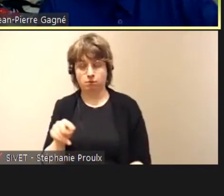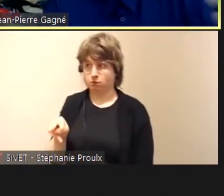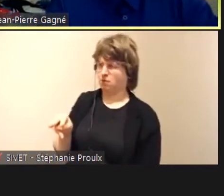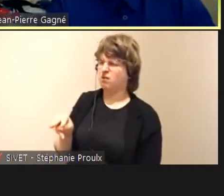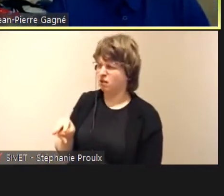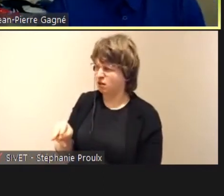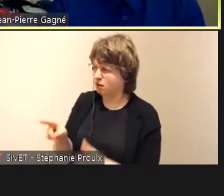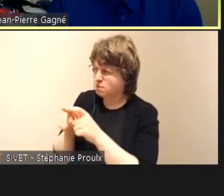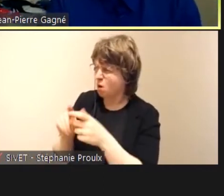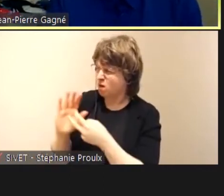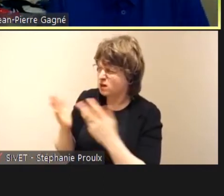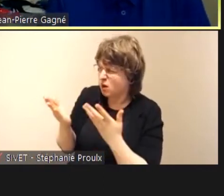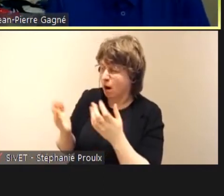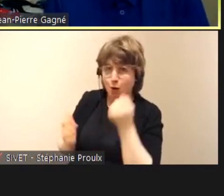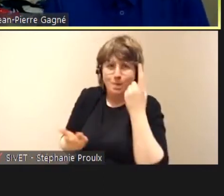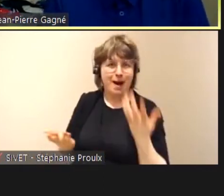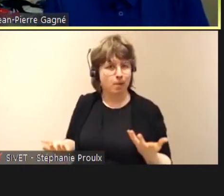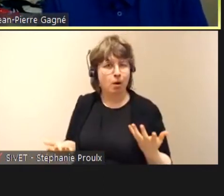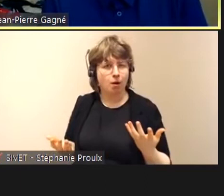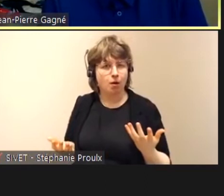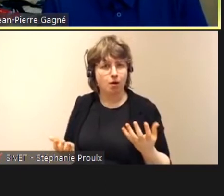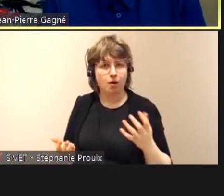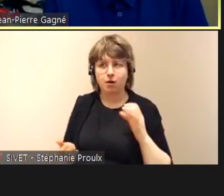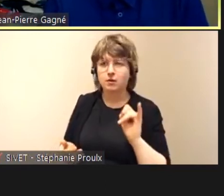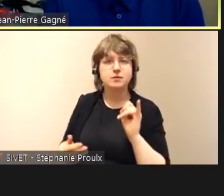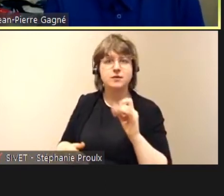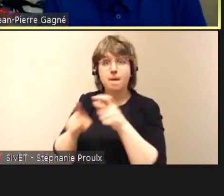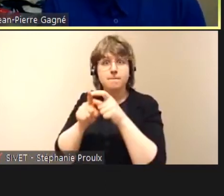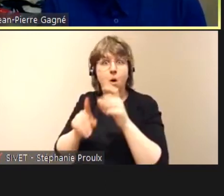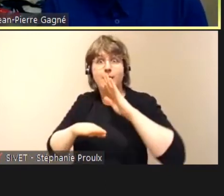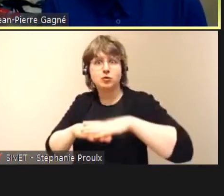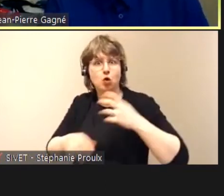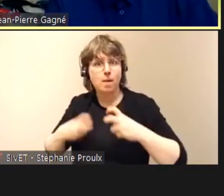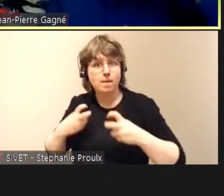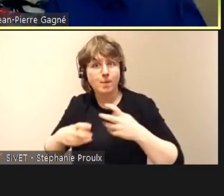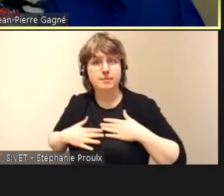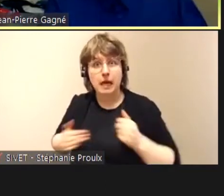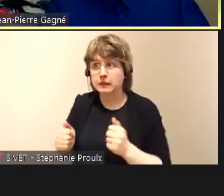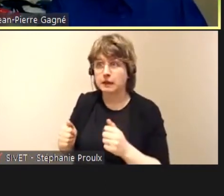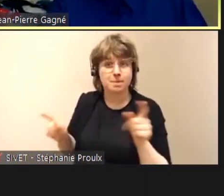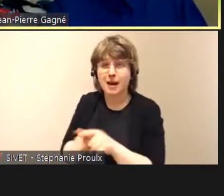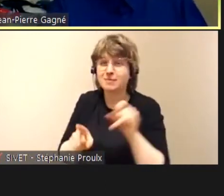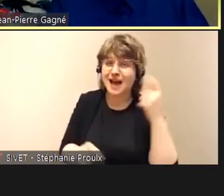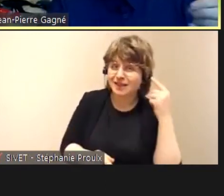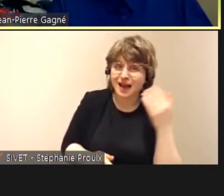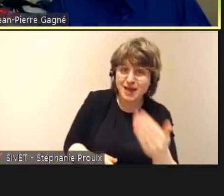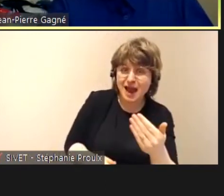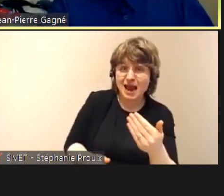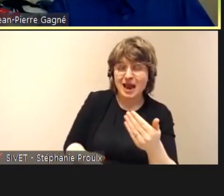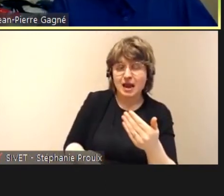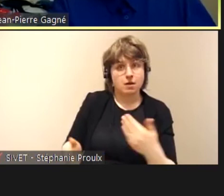ou votre problème de santé, bien, que vous ayez une bonne audition ou non, vous n'allez pas le comprendre parce que le message n'est pas